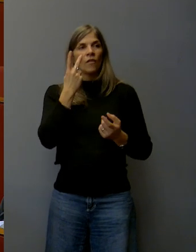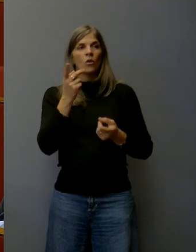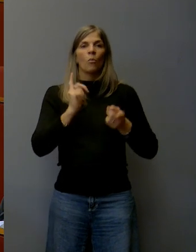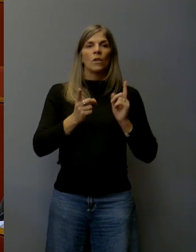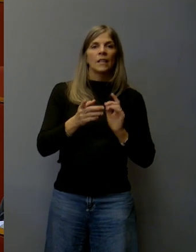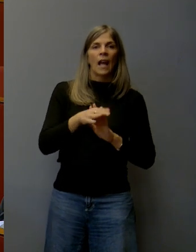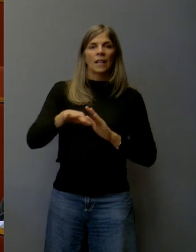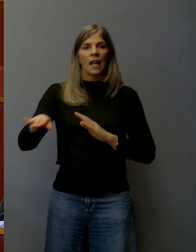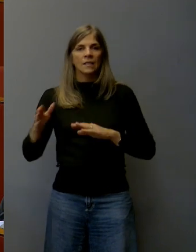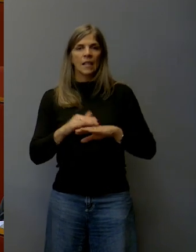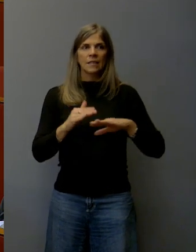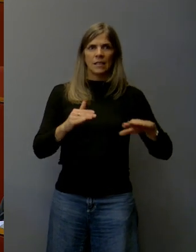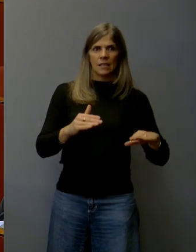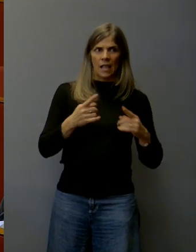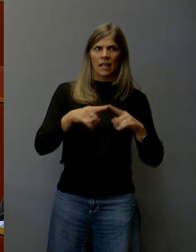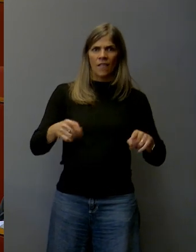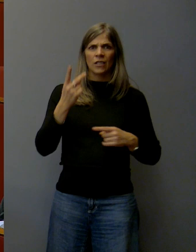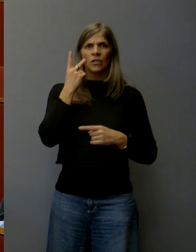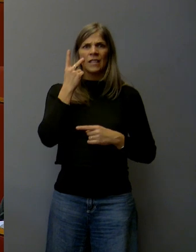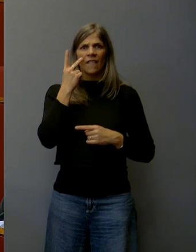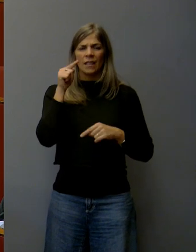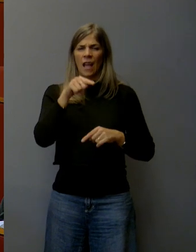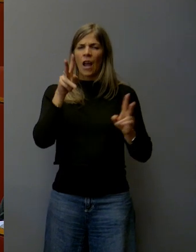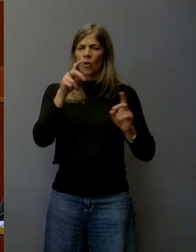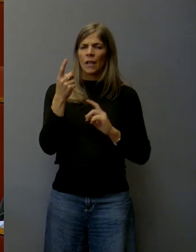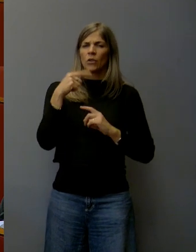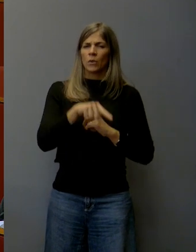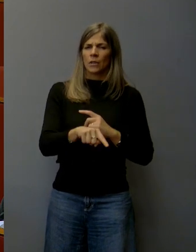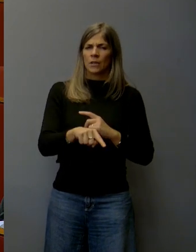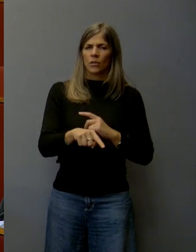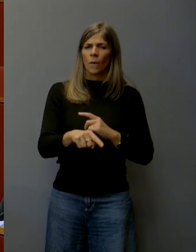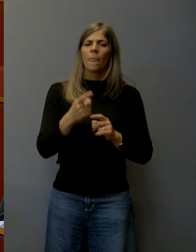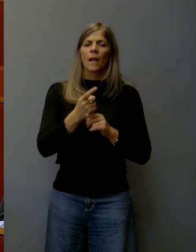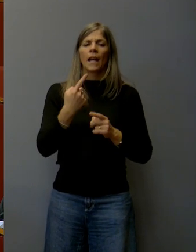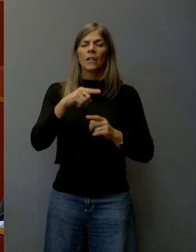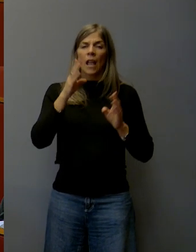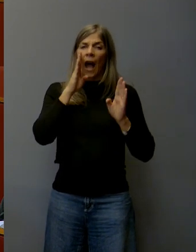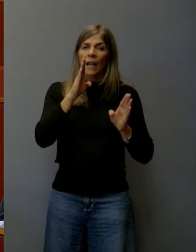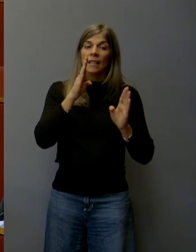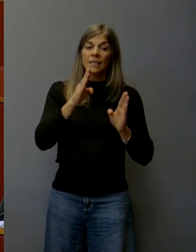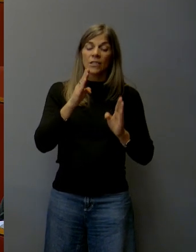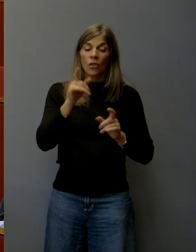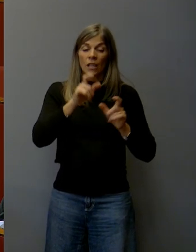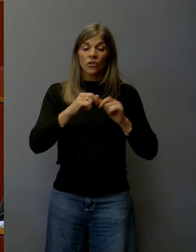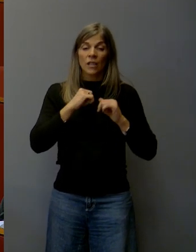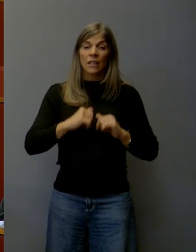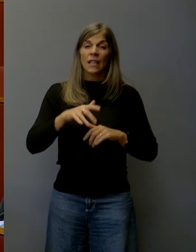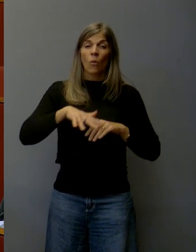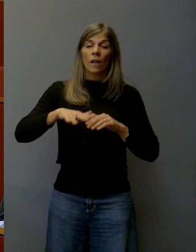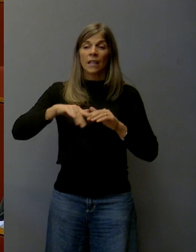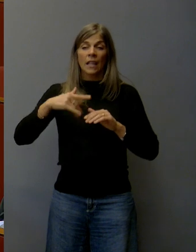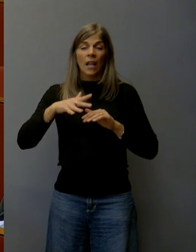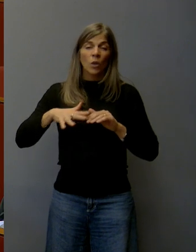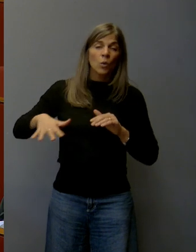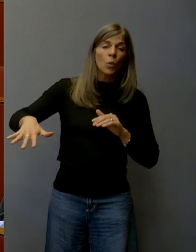argomenti la si vede da quanta attenzione viene data ai cittadini tutti di tutti i quartieri anche quelli un po' più